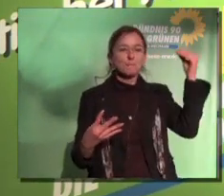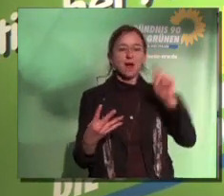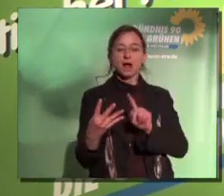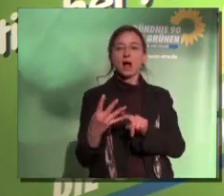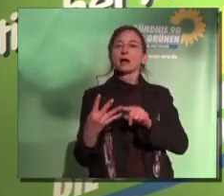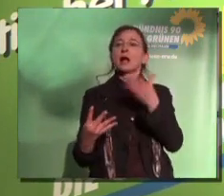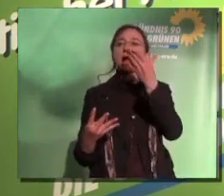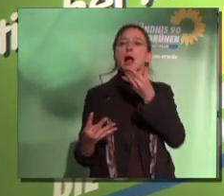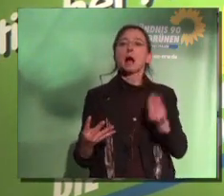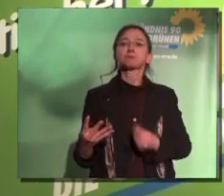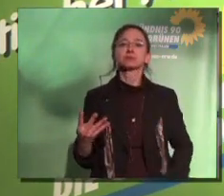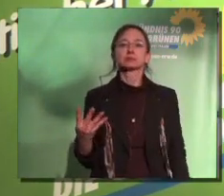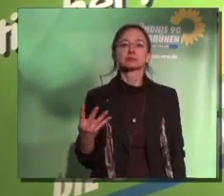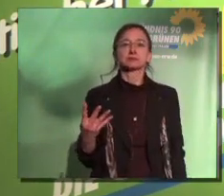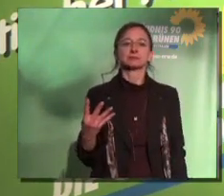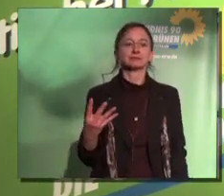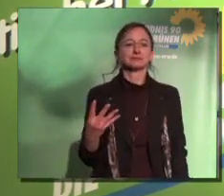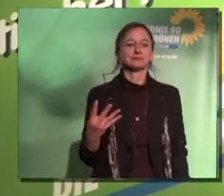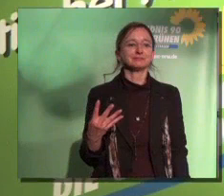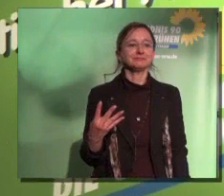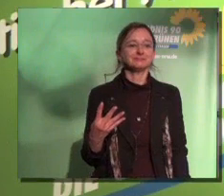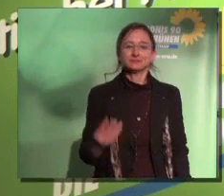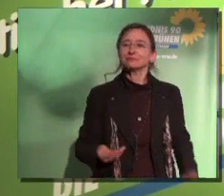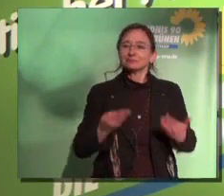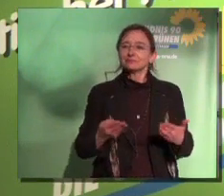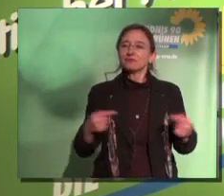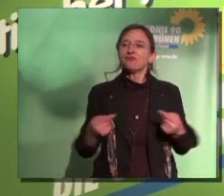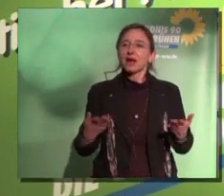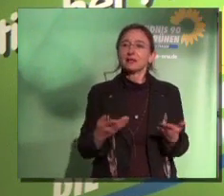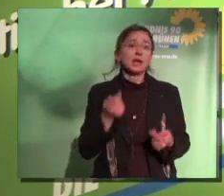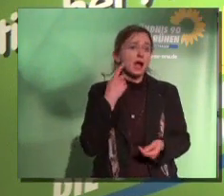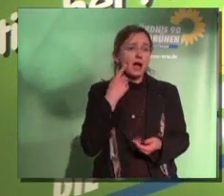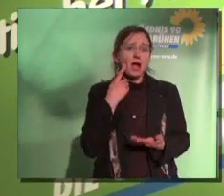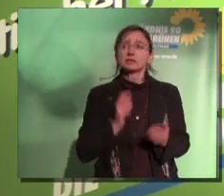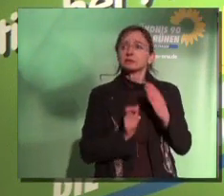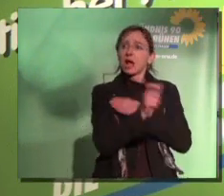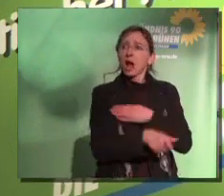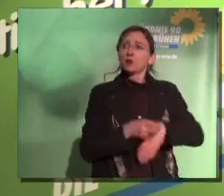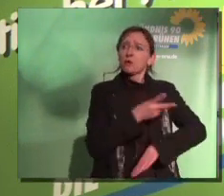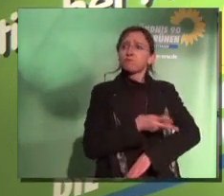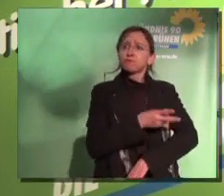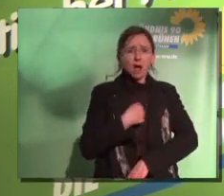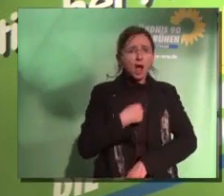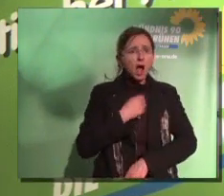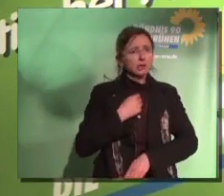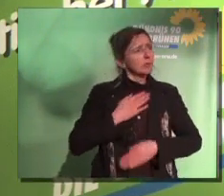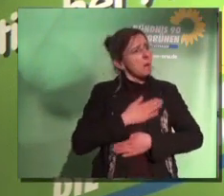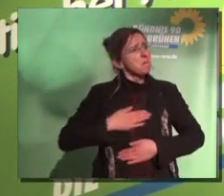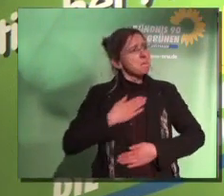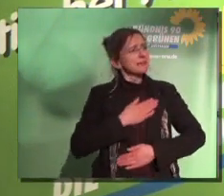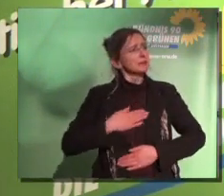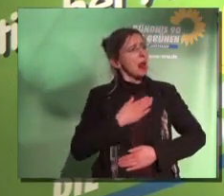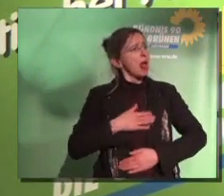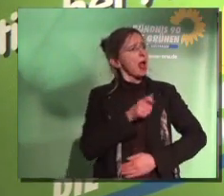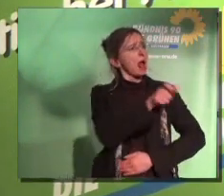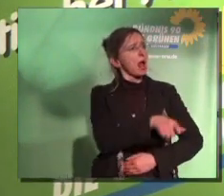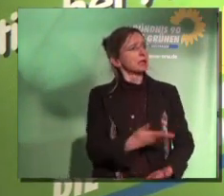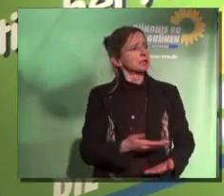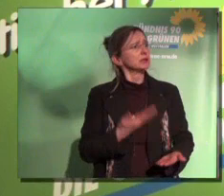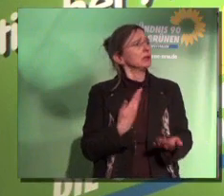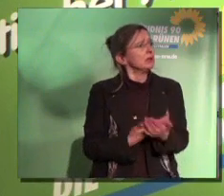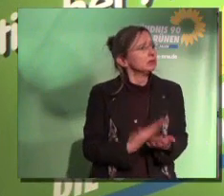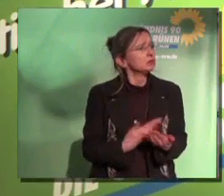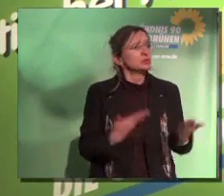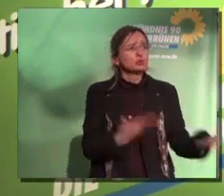so, und man muss da auch Mitleid mit der Bahn haben, denn diese Jahreszeiten, die sind ja total tückisch,